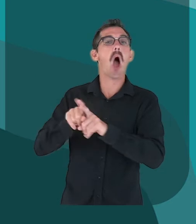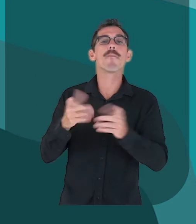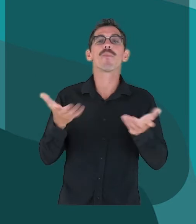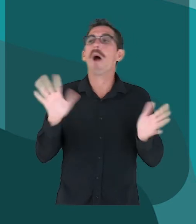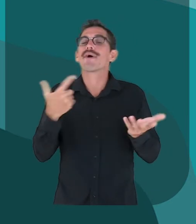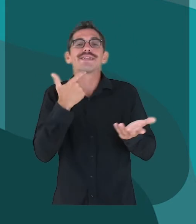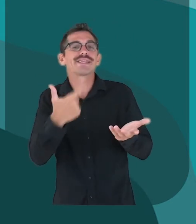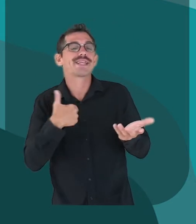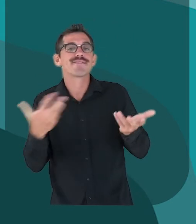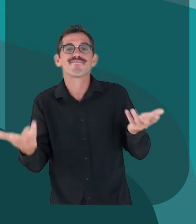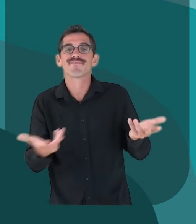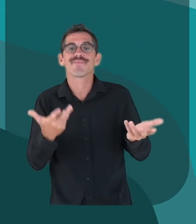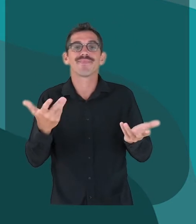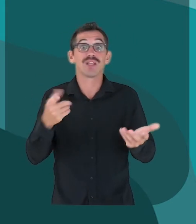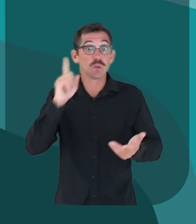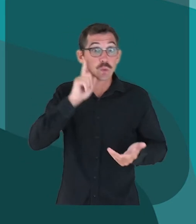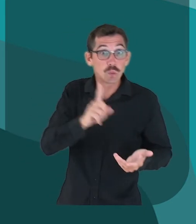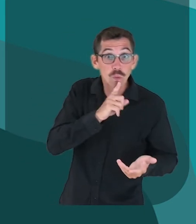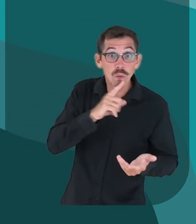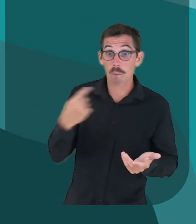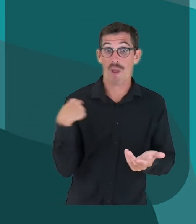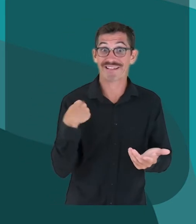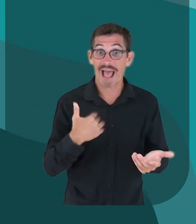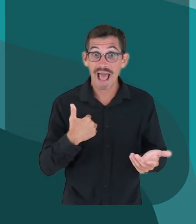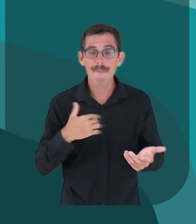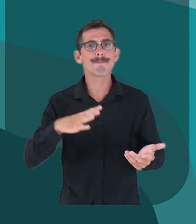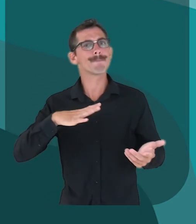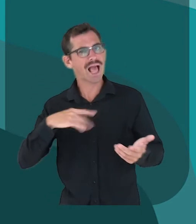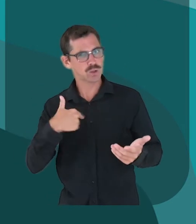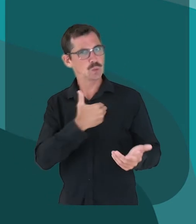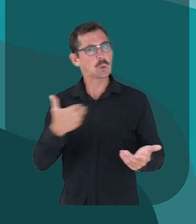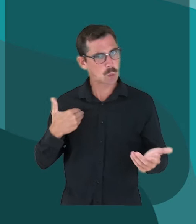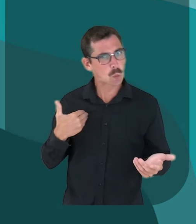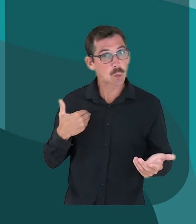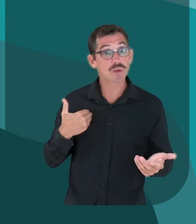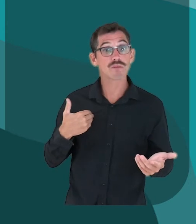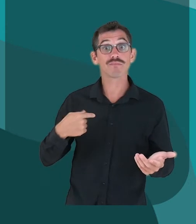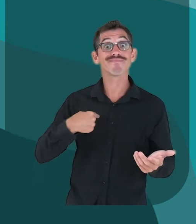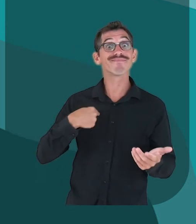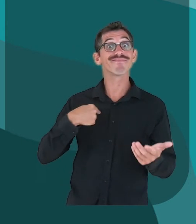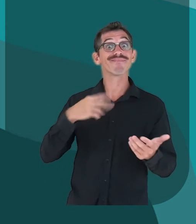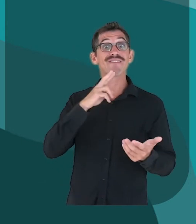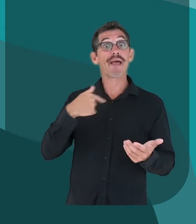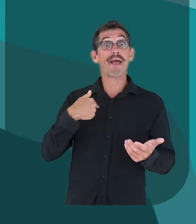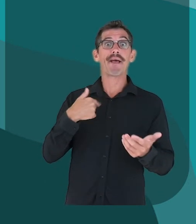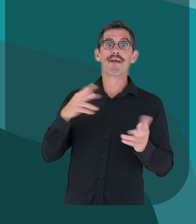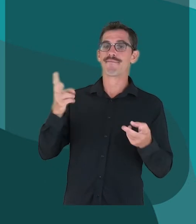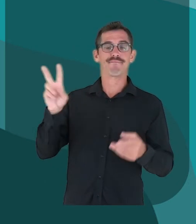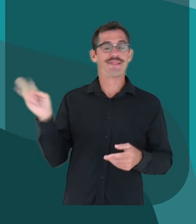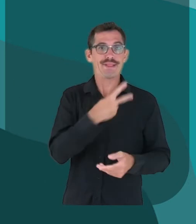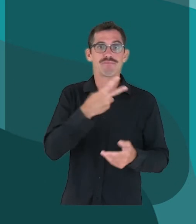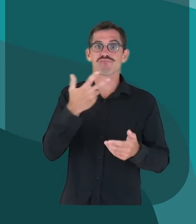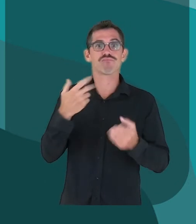Là. Puis comme, comment dire, j'ai pas été sourd longtemps, mais j'ai été vraiment chanceux d'être